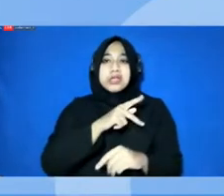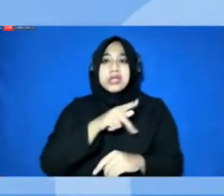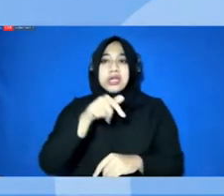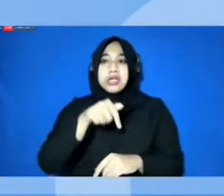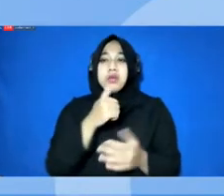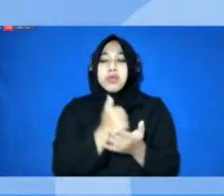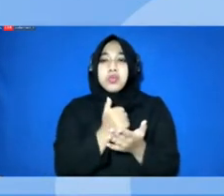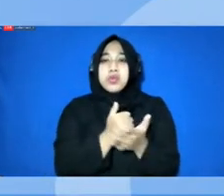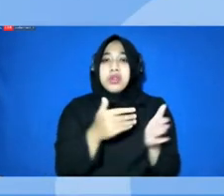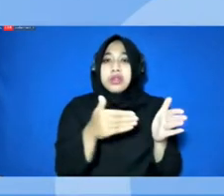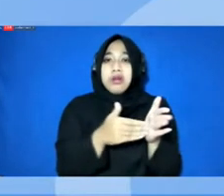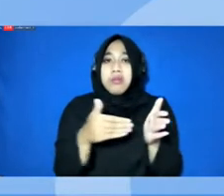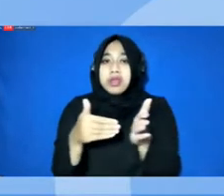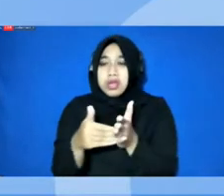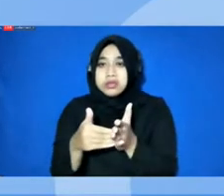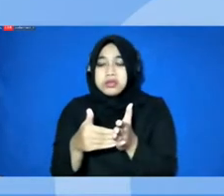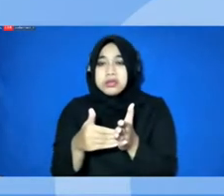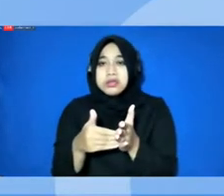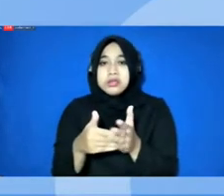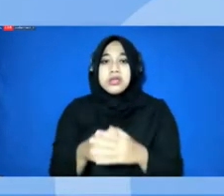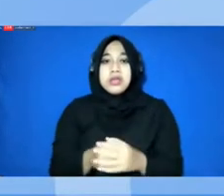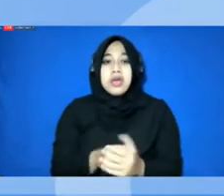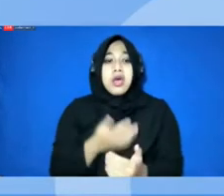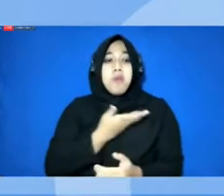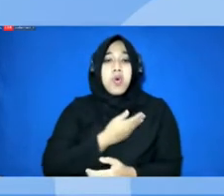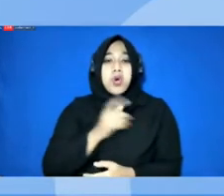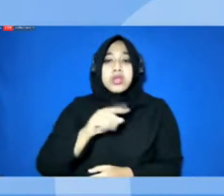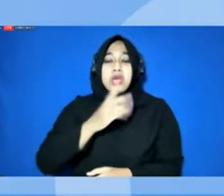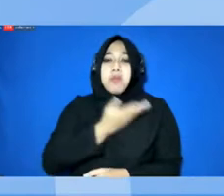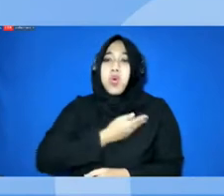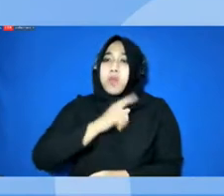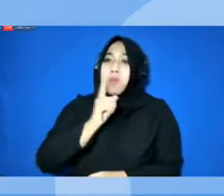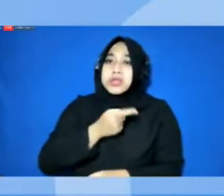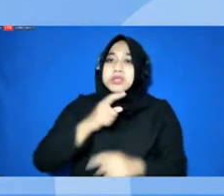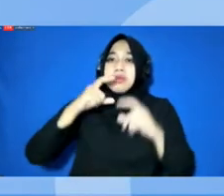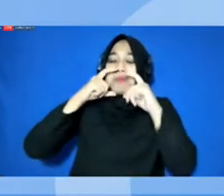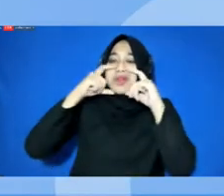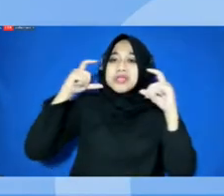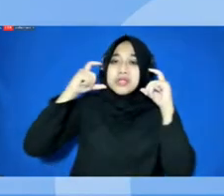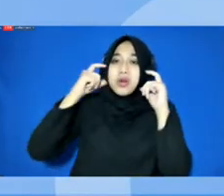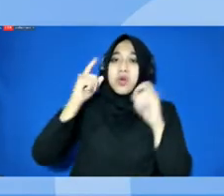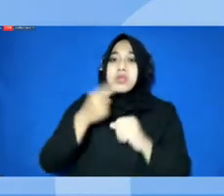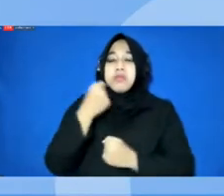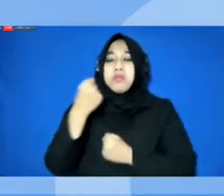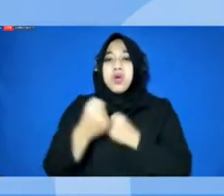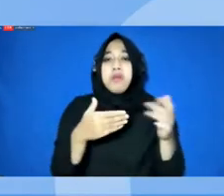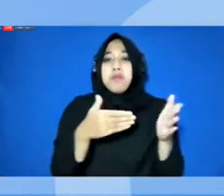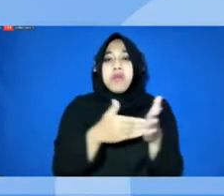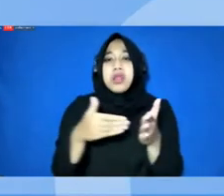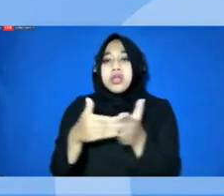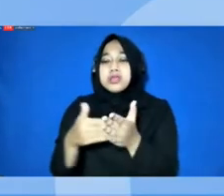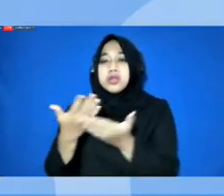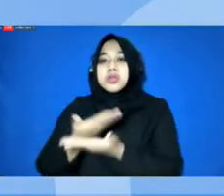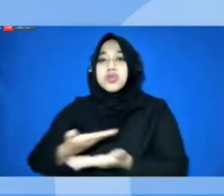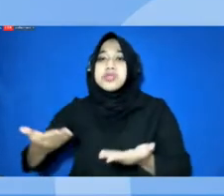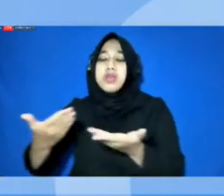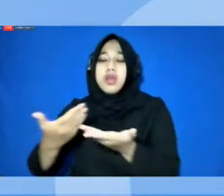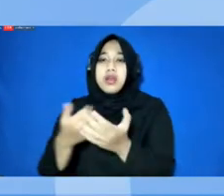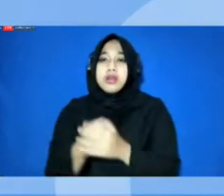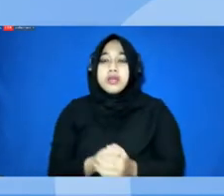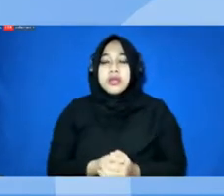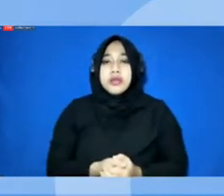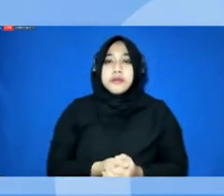sangat terbatas, sehingga yang mau nggak mau kita harus pakai masker, kita harus melakukan pembatasan sosial. Nah, yang